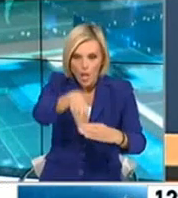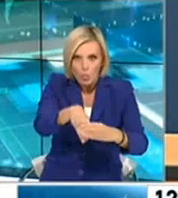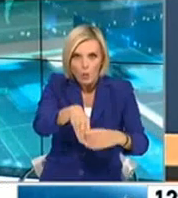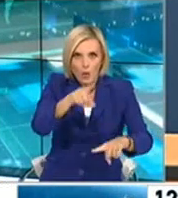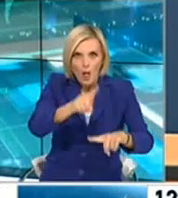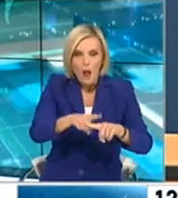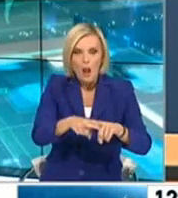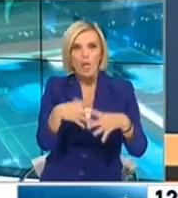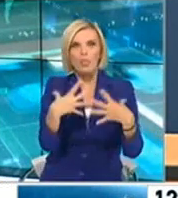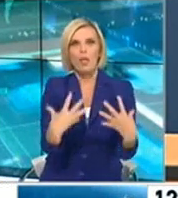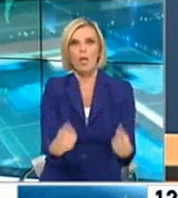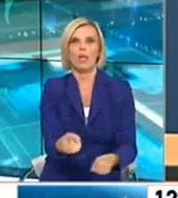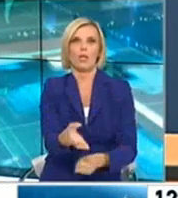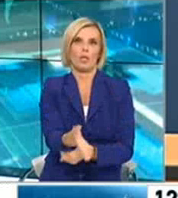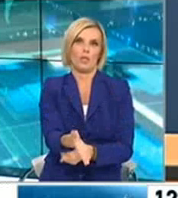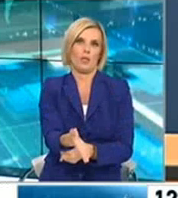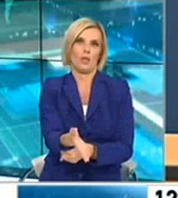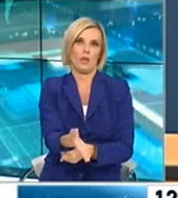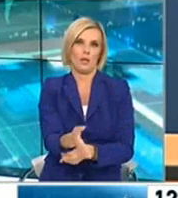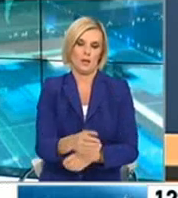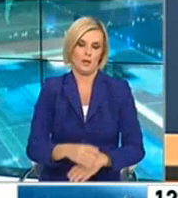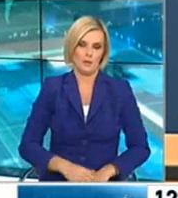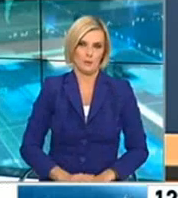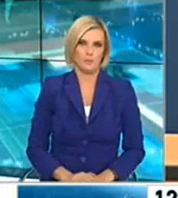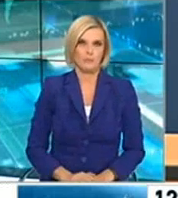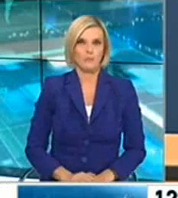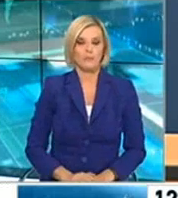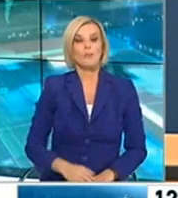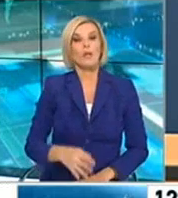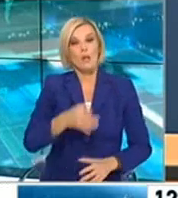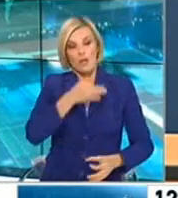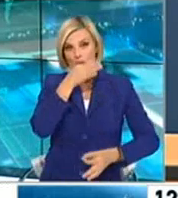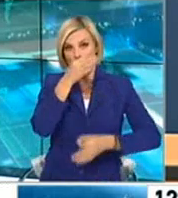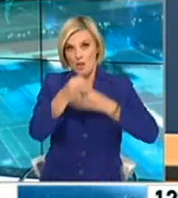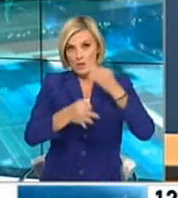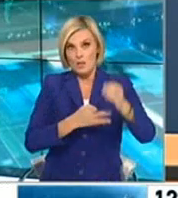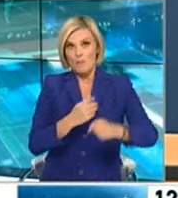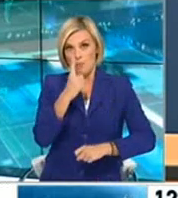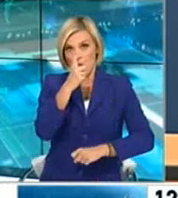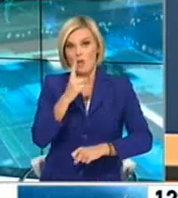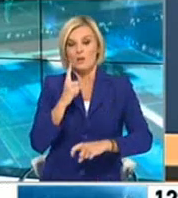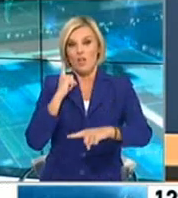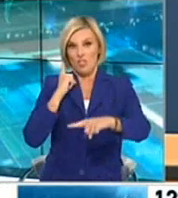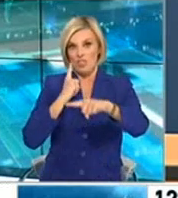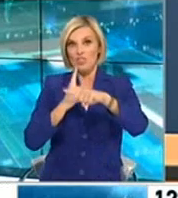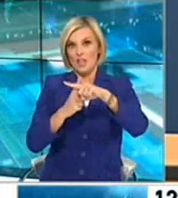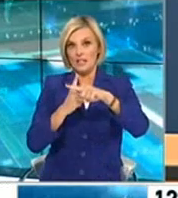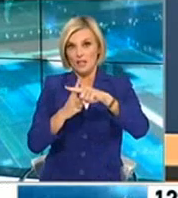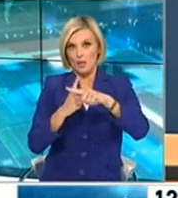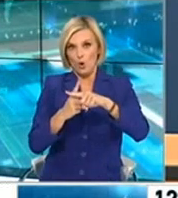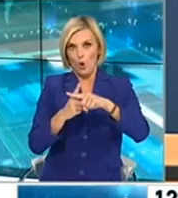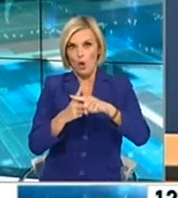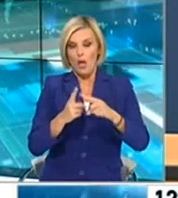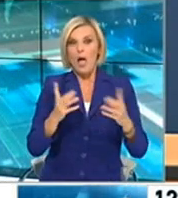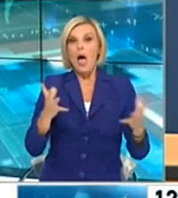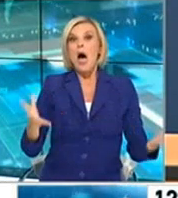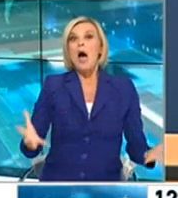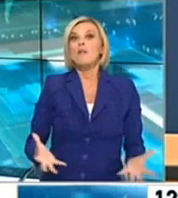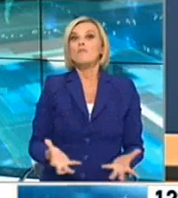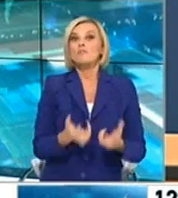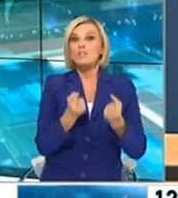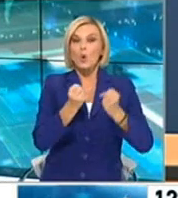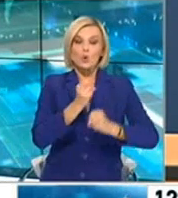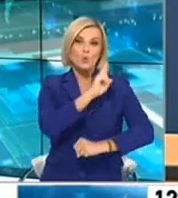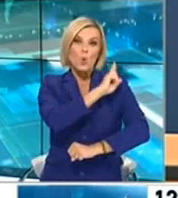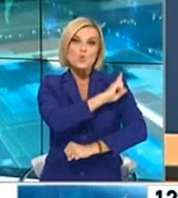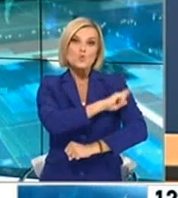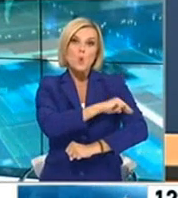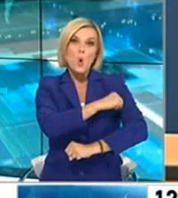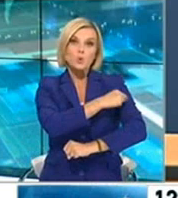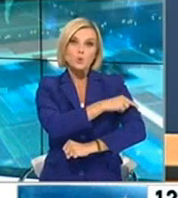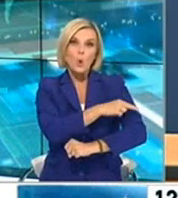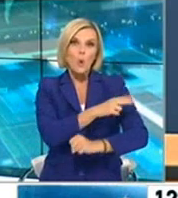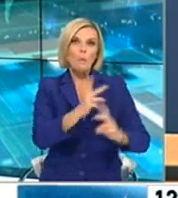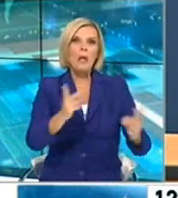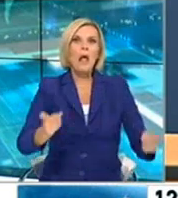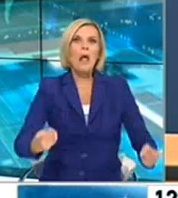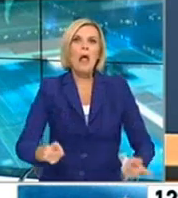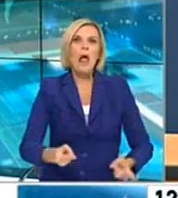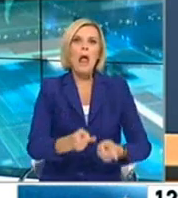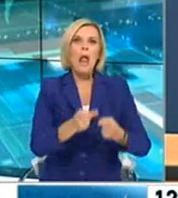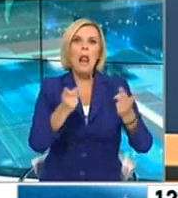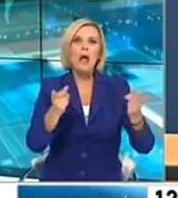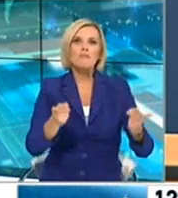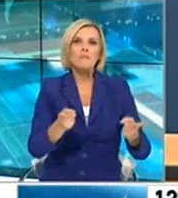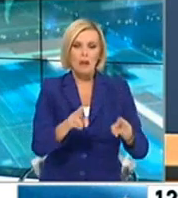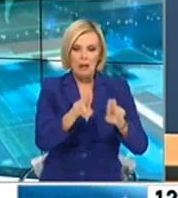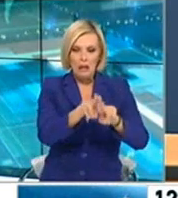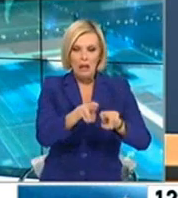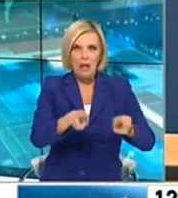Ένα θετικό επί του παρόντος σημείο είναι ότι δεν έχει εμφανιστεί πίεση στο σύστημα υγείας. Έχουμε μια μικρή αύξηση της